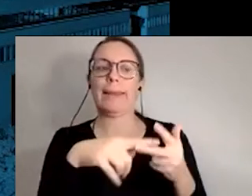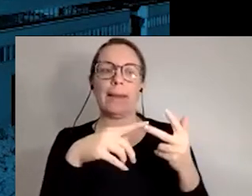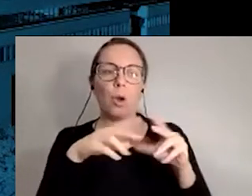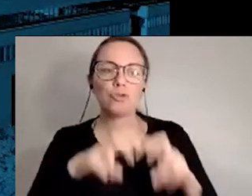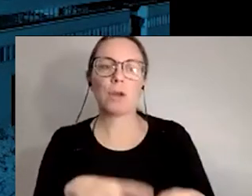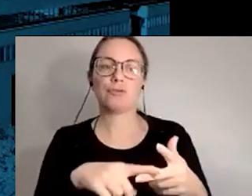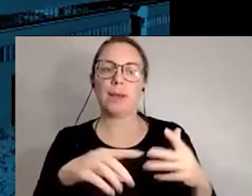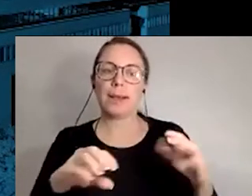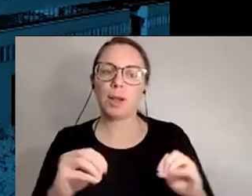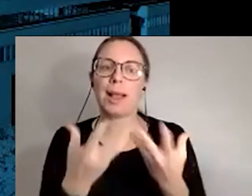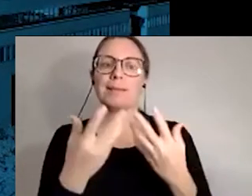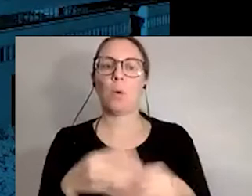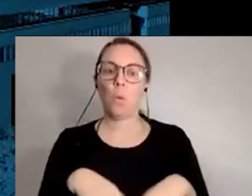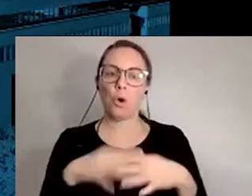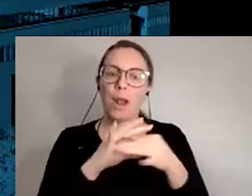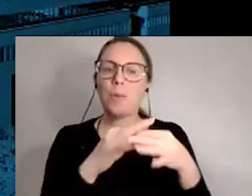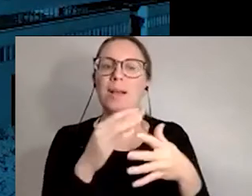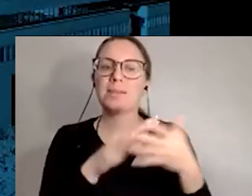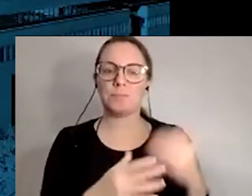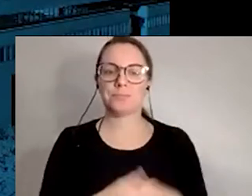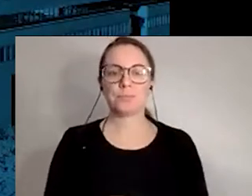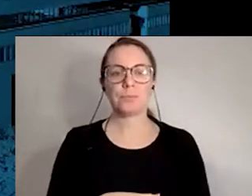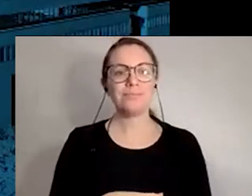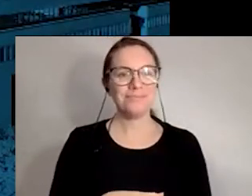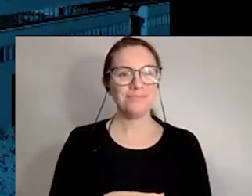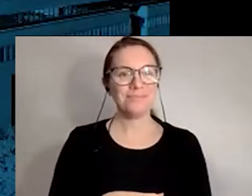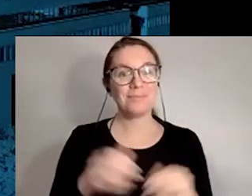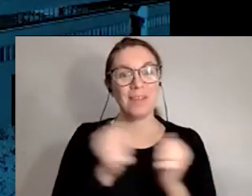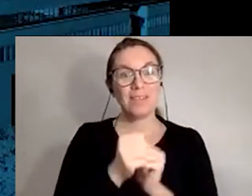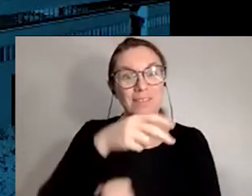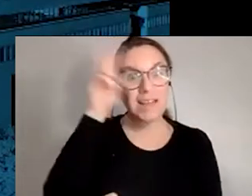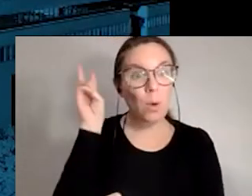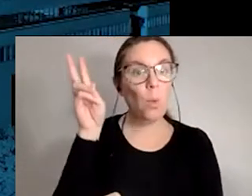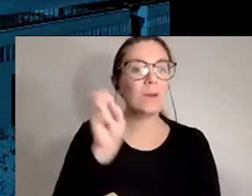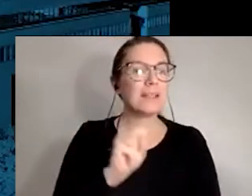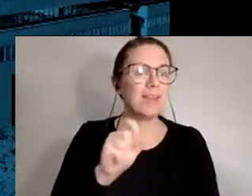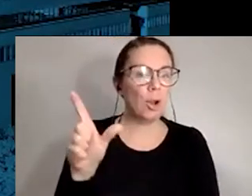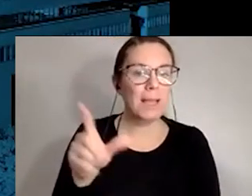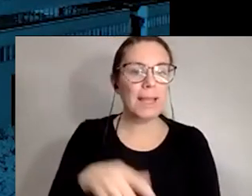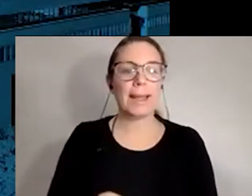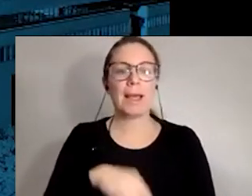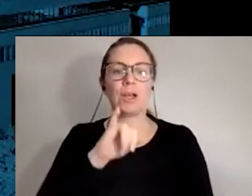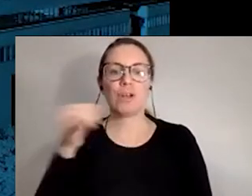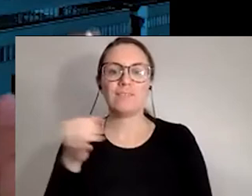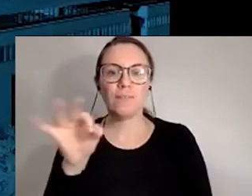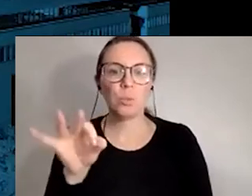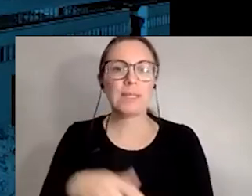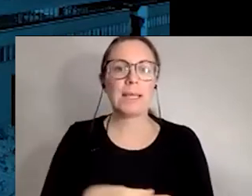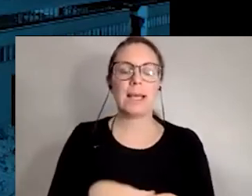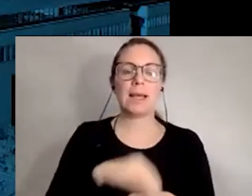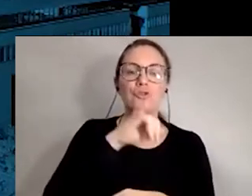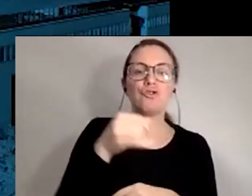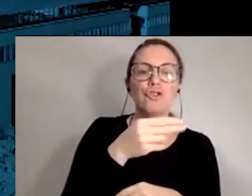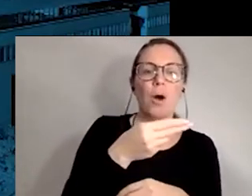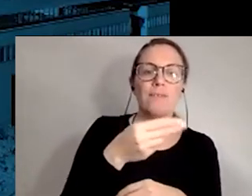et de collaborer. Et ce faisant, avec Véro-le-Duc, Sylvain Lemay, Jennifer Fournier, Jean Horvay, Mireille Tremblay